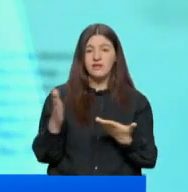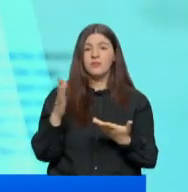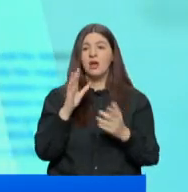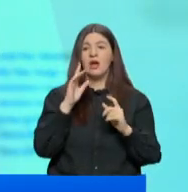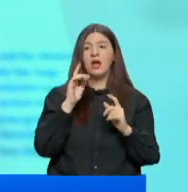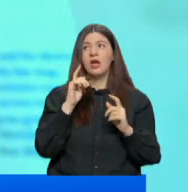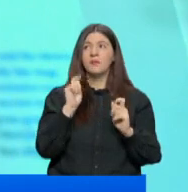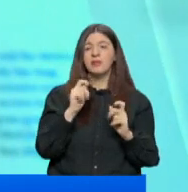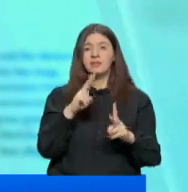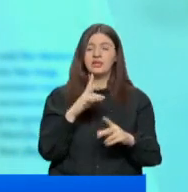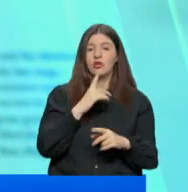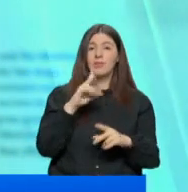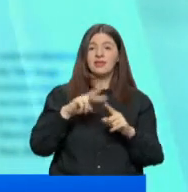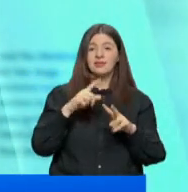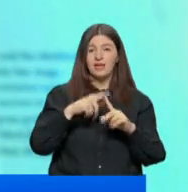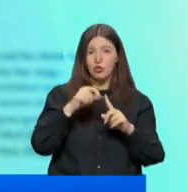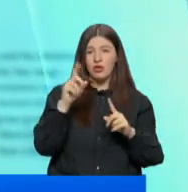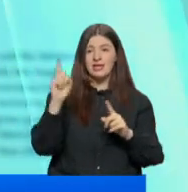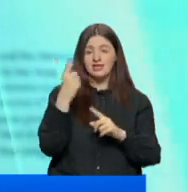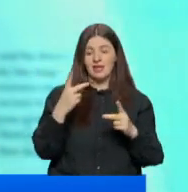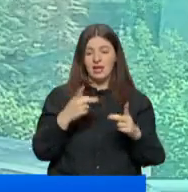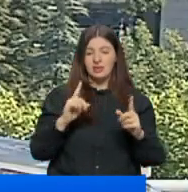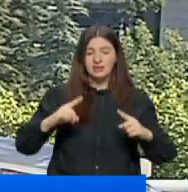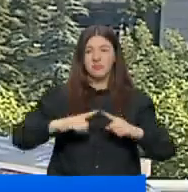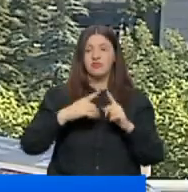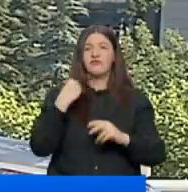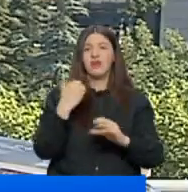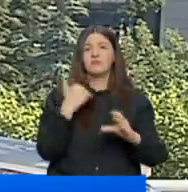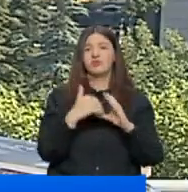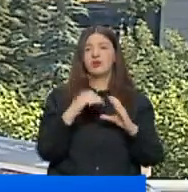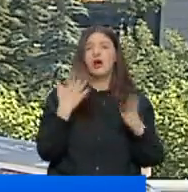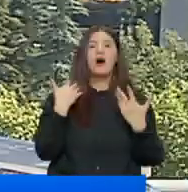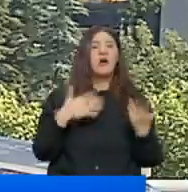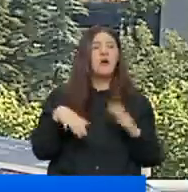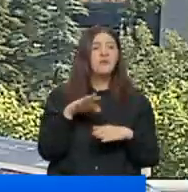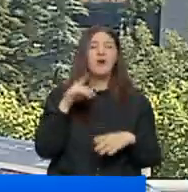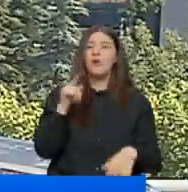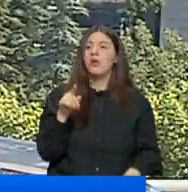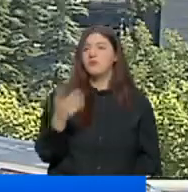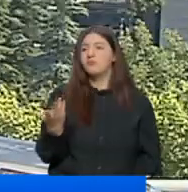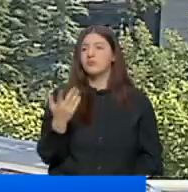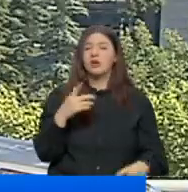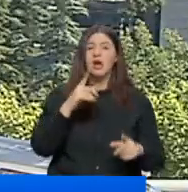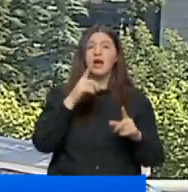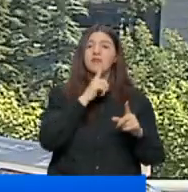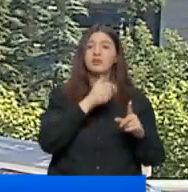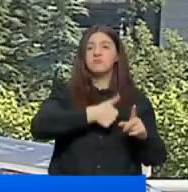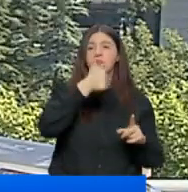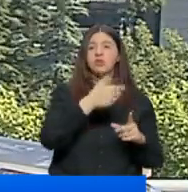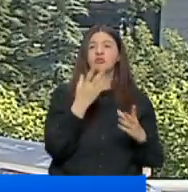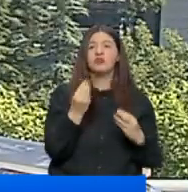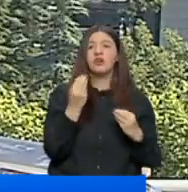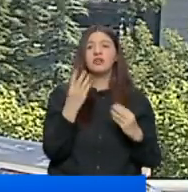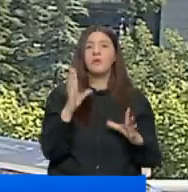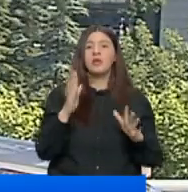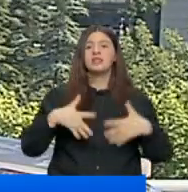da yapılıyor. Ama NATO'da liderler zirvesinde verilen mesajlar, atmosfer, orada Boris Johnson'ın çok da